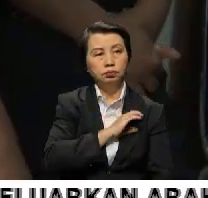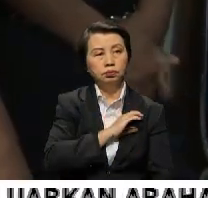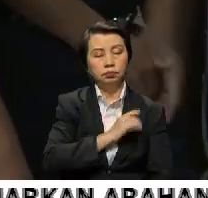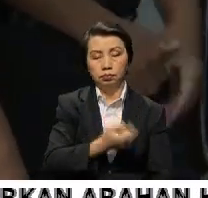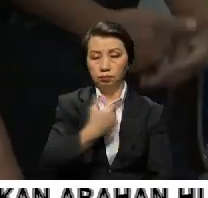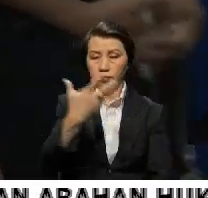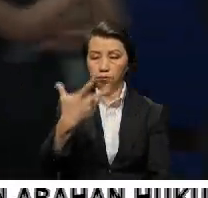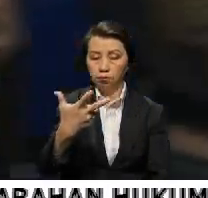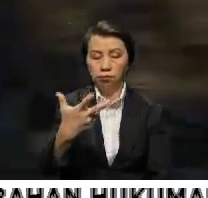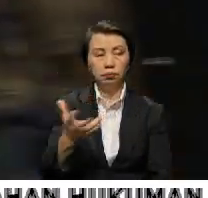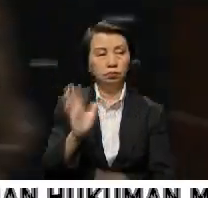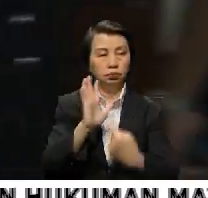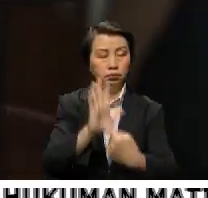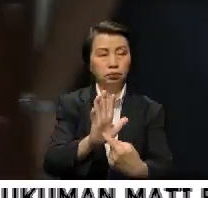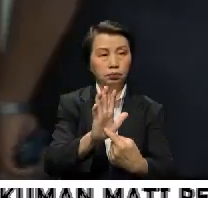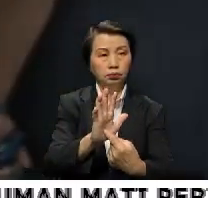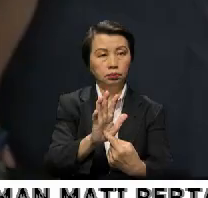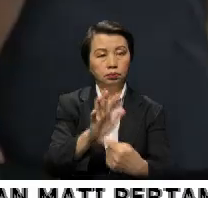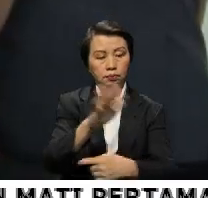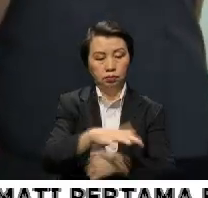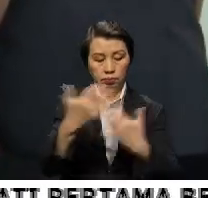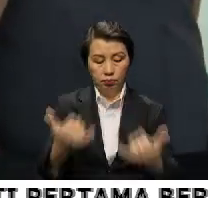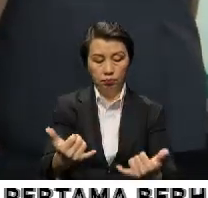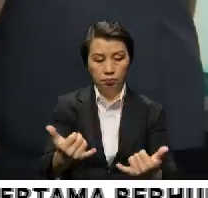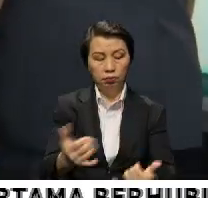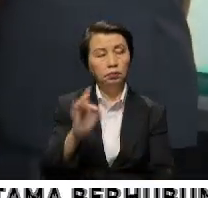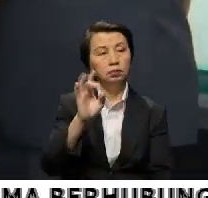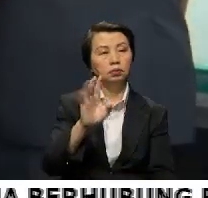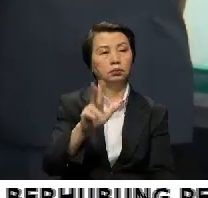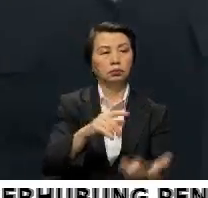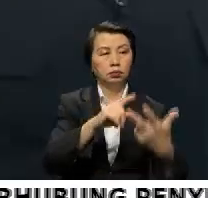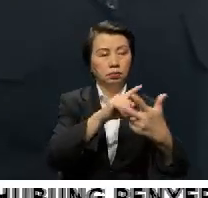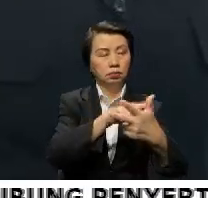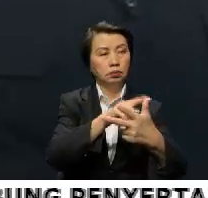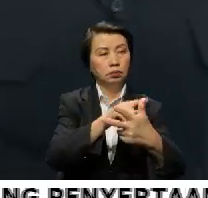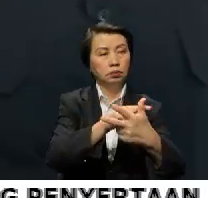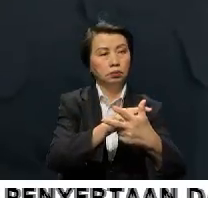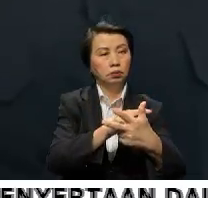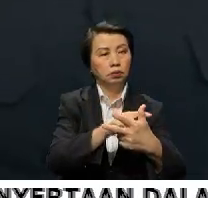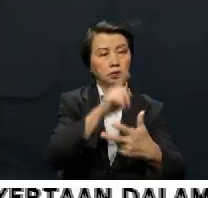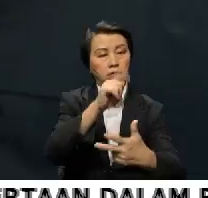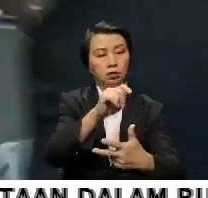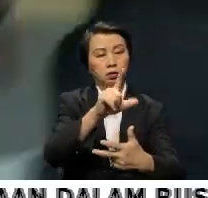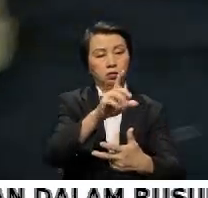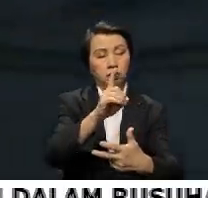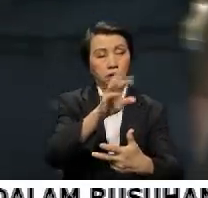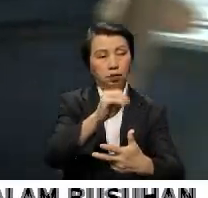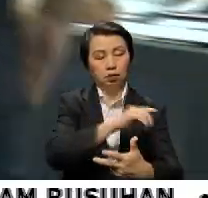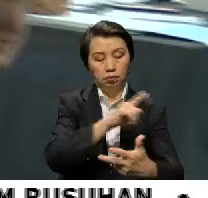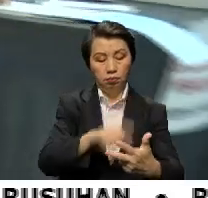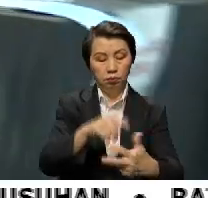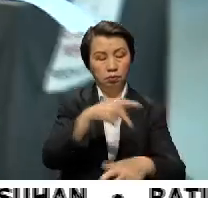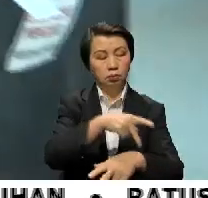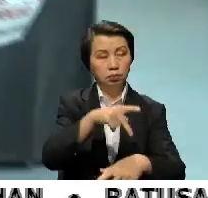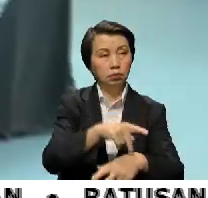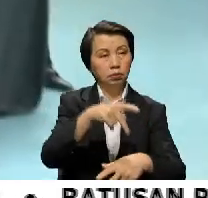lagi lokasi yang dapat saya bawakan secara langsung kepada anda pada ketika ini, iaitu salah satunya di TLDM Langkawi, seterusnya di Pusat